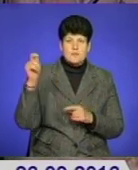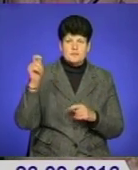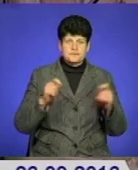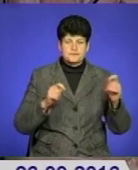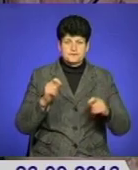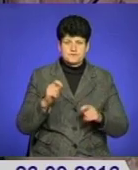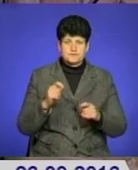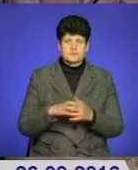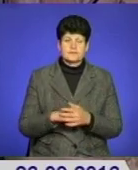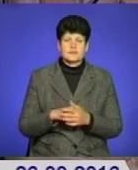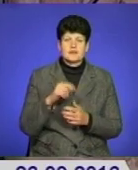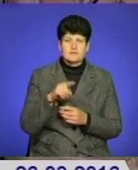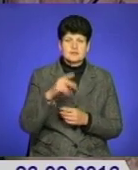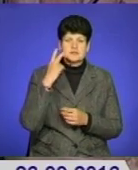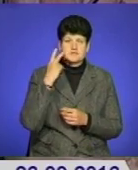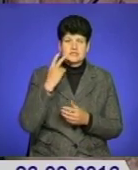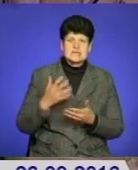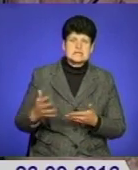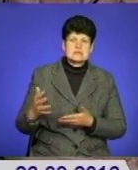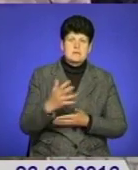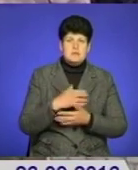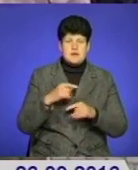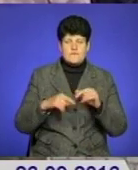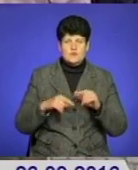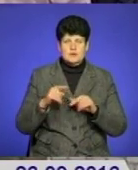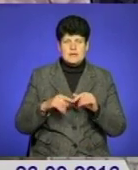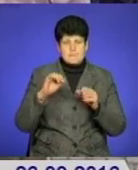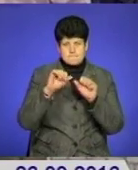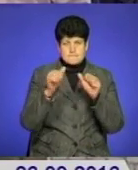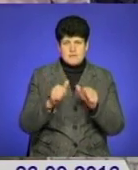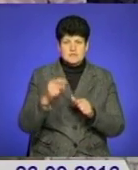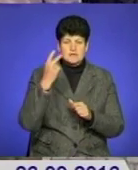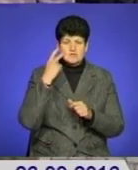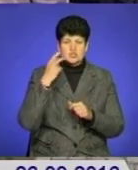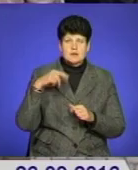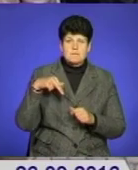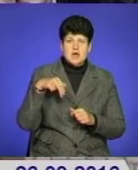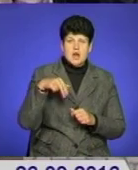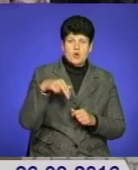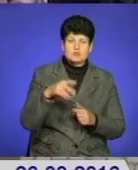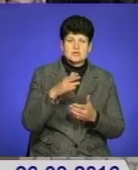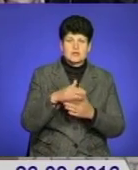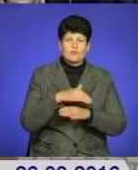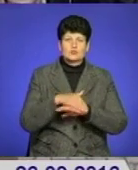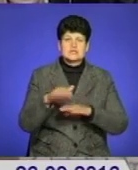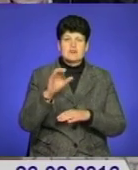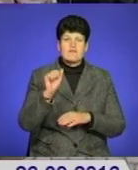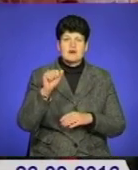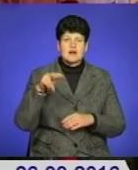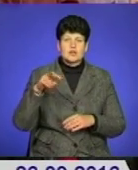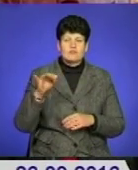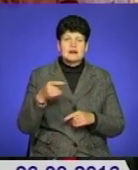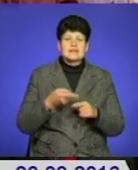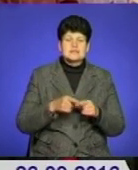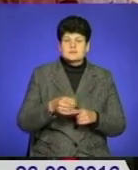Європи. І він завжди збирав родину друзів. Пам'ятник «Вічний перехожий» знаходиться на вулиці Валовій, адже це улюблене